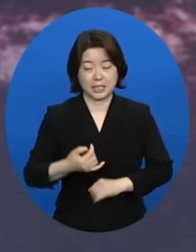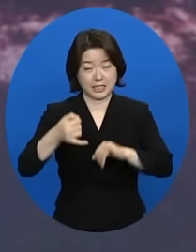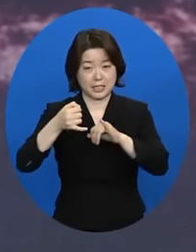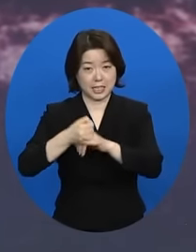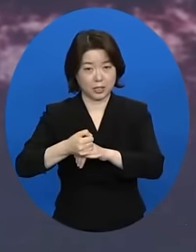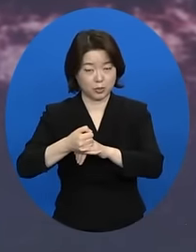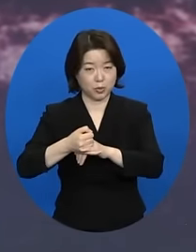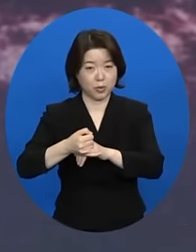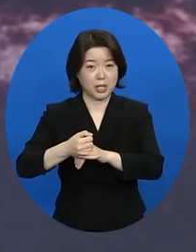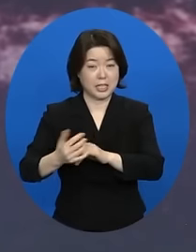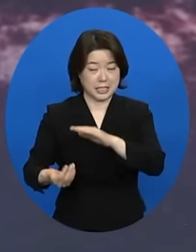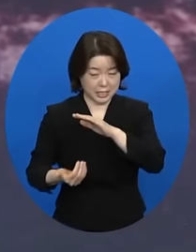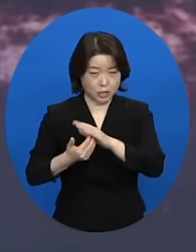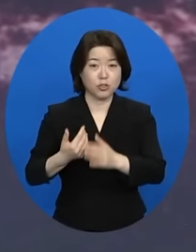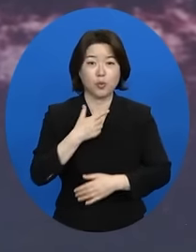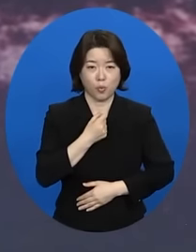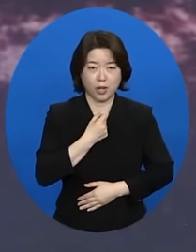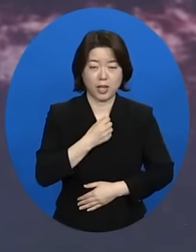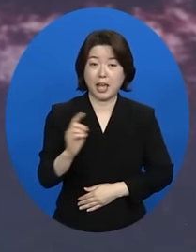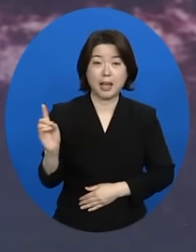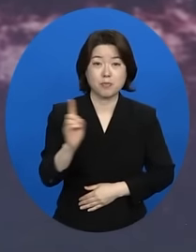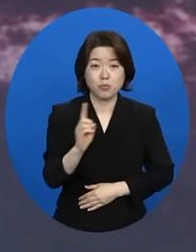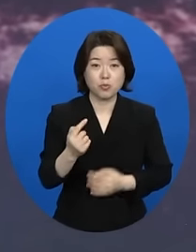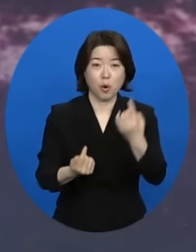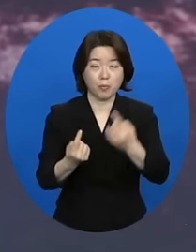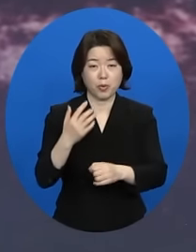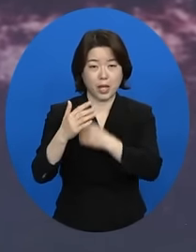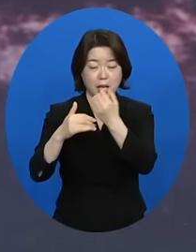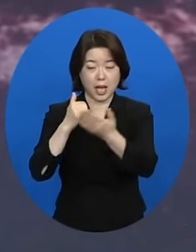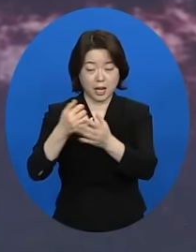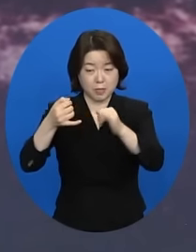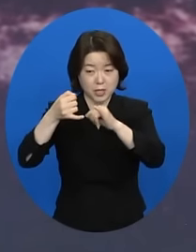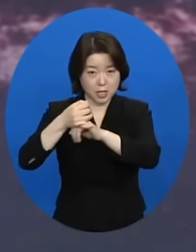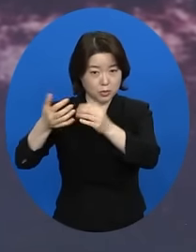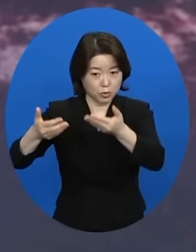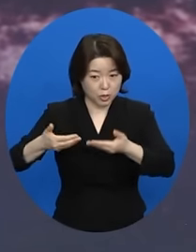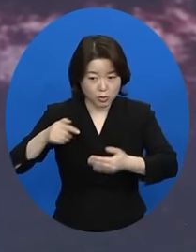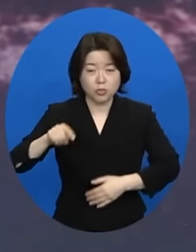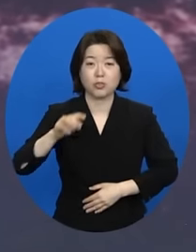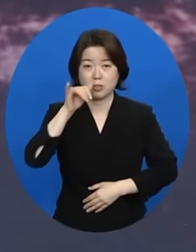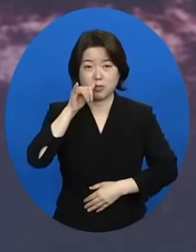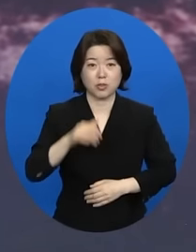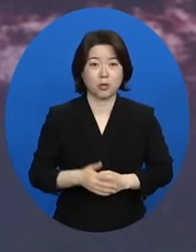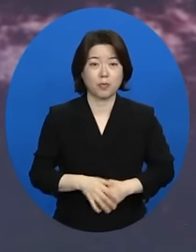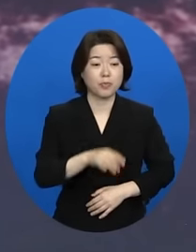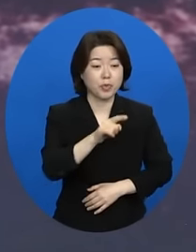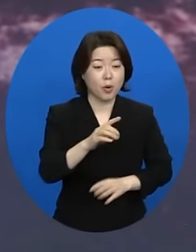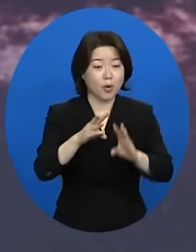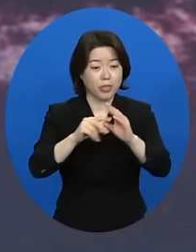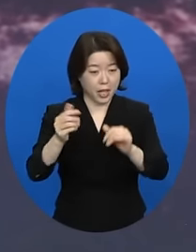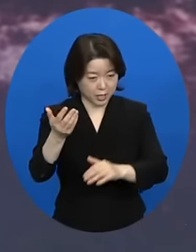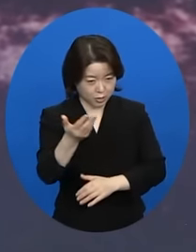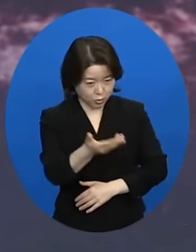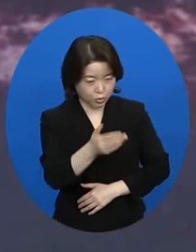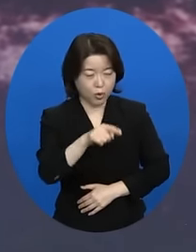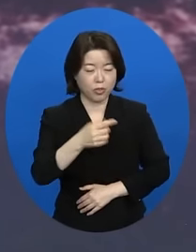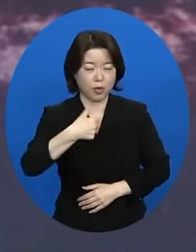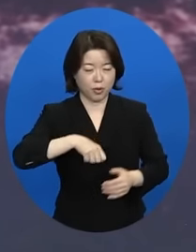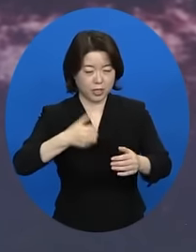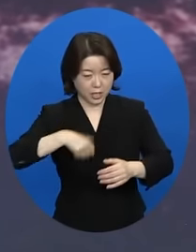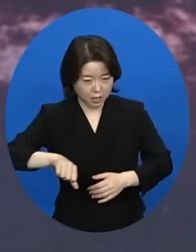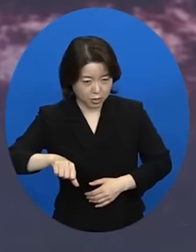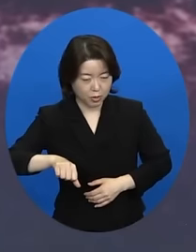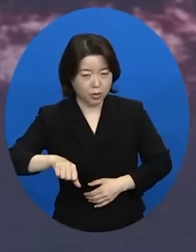지키길 원하셨고요. 무엇보다도 하나님의 약속하신 거 있잖아요. 너에게 땅을 주고 너의 자녀들을